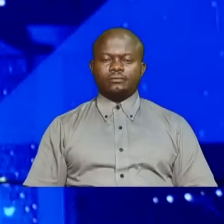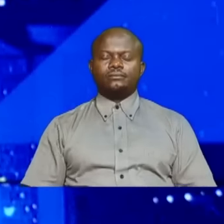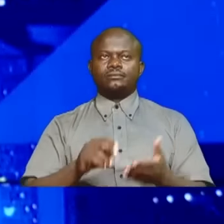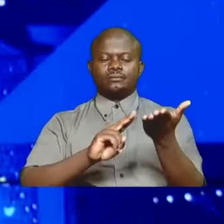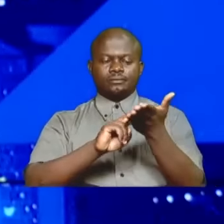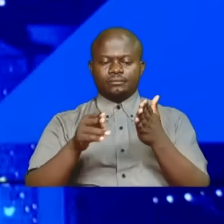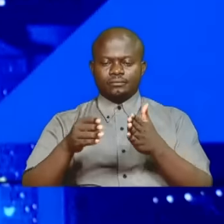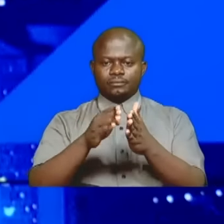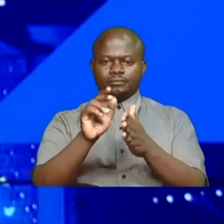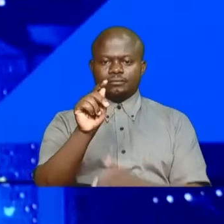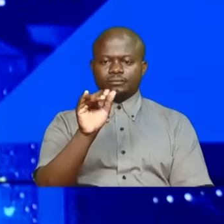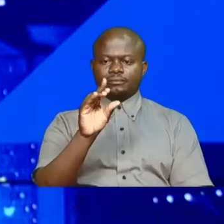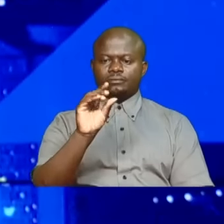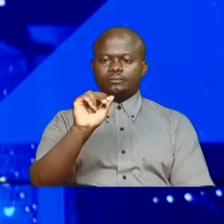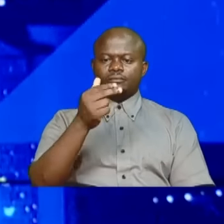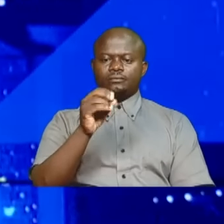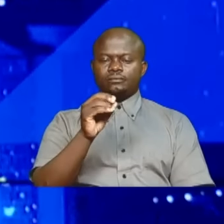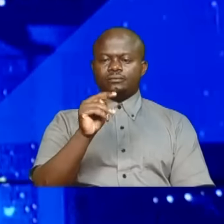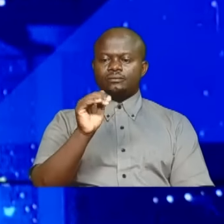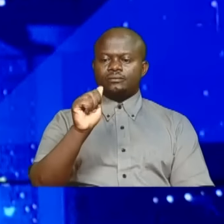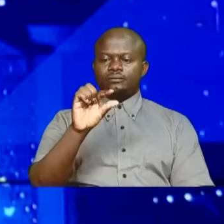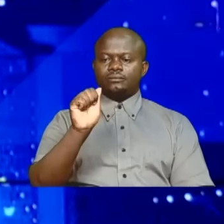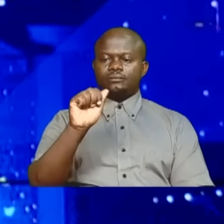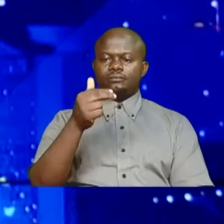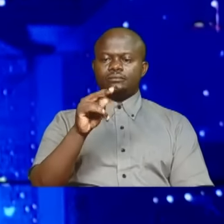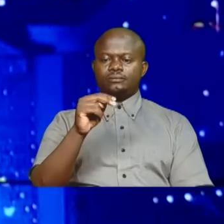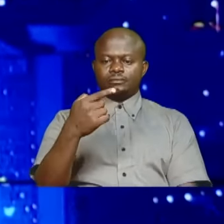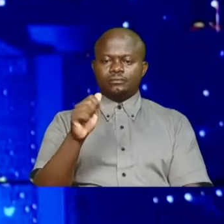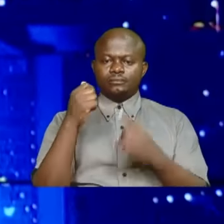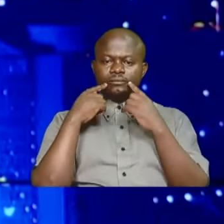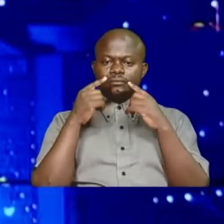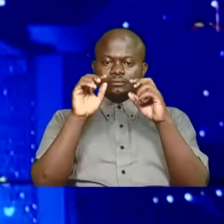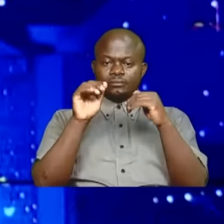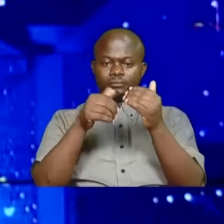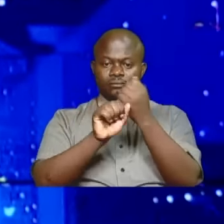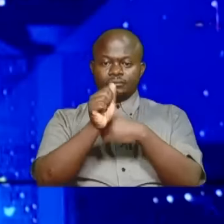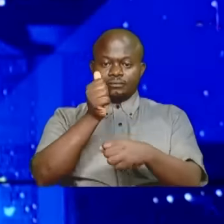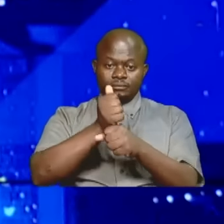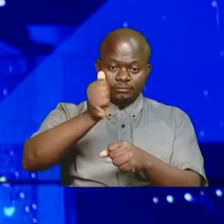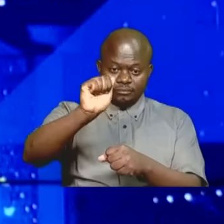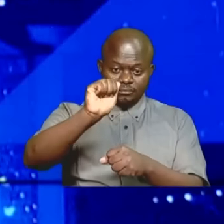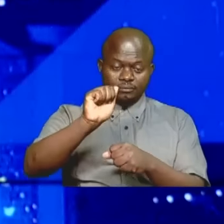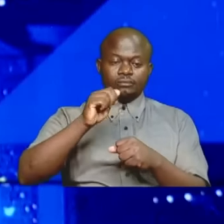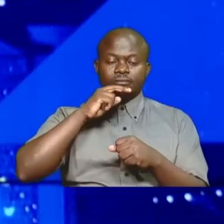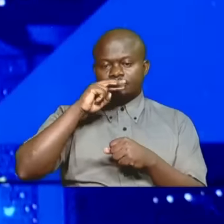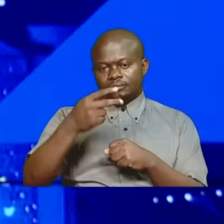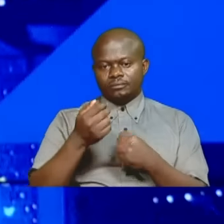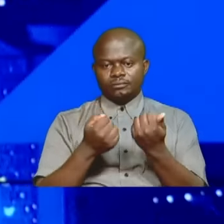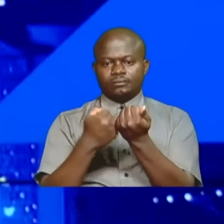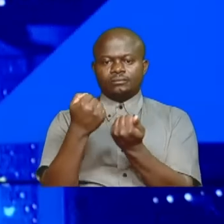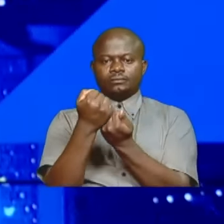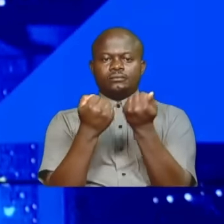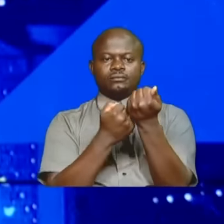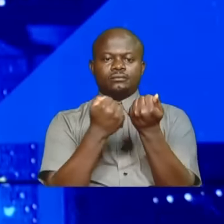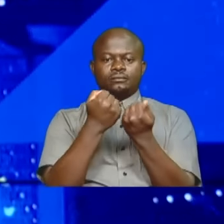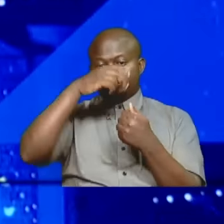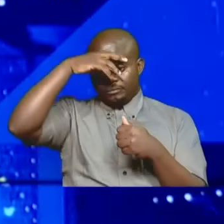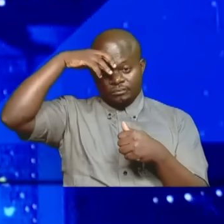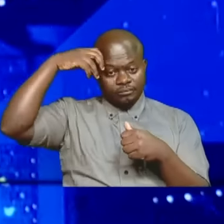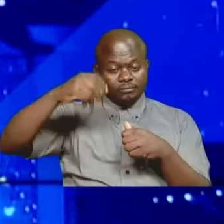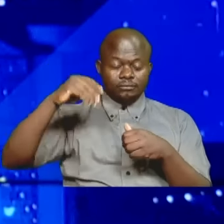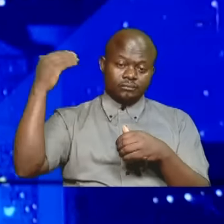Abakoresha umuhanda Kidaho Nyagahinga Gahunga mu karere ka Burera baravuga ko ikorwa ryawo ari igisubizo ku buhahirane bwabagoraga, kubera